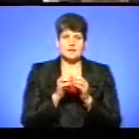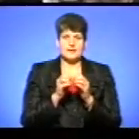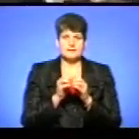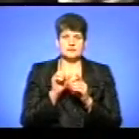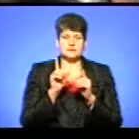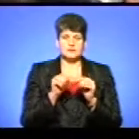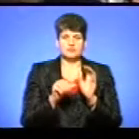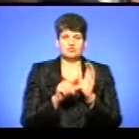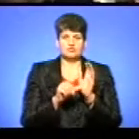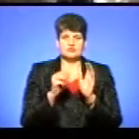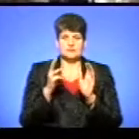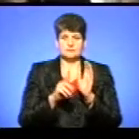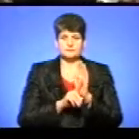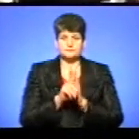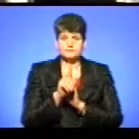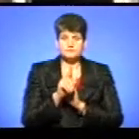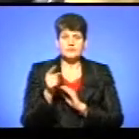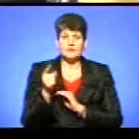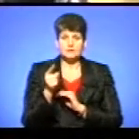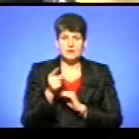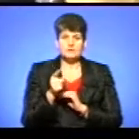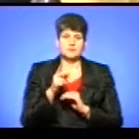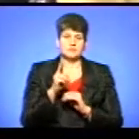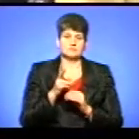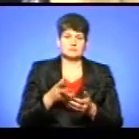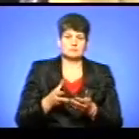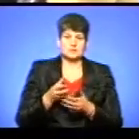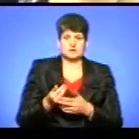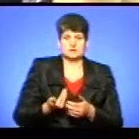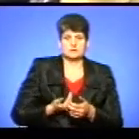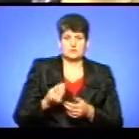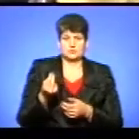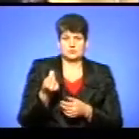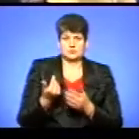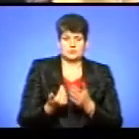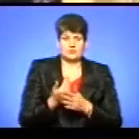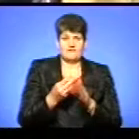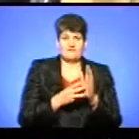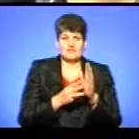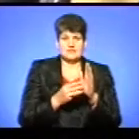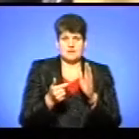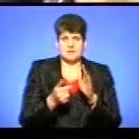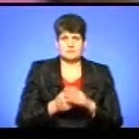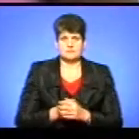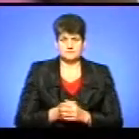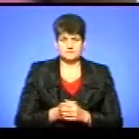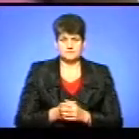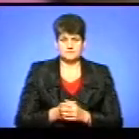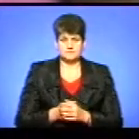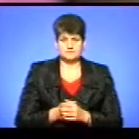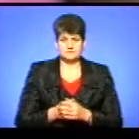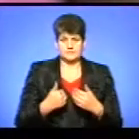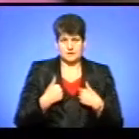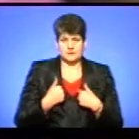із 6:30. Тернополянка Юлія Фесич розраховується готівкою за новим тарифом 8 гривень. Я